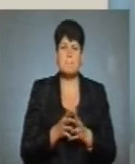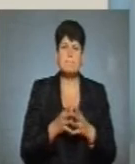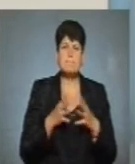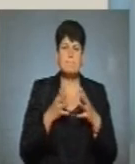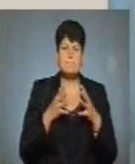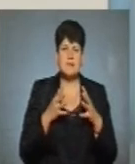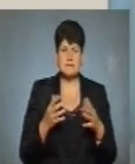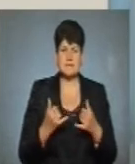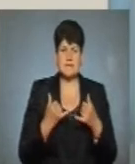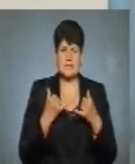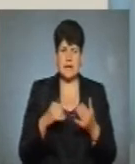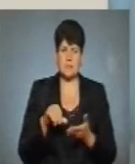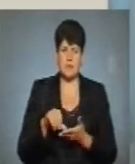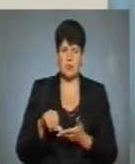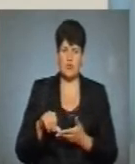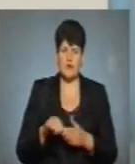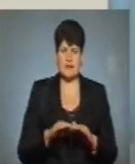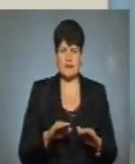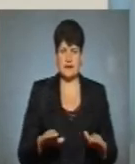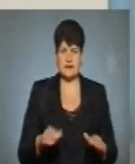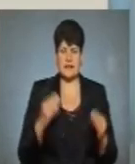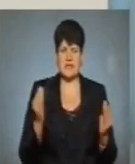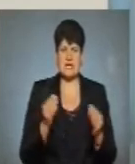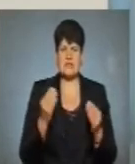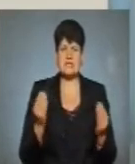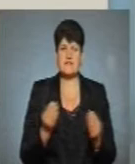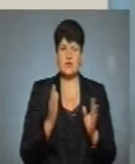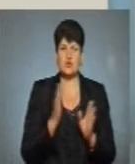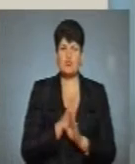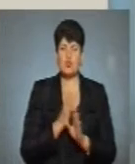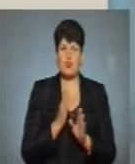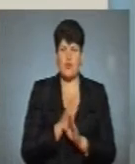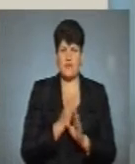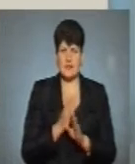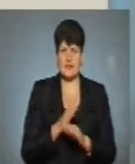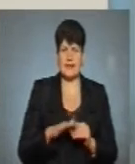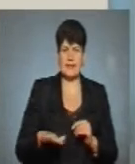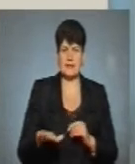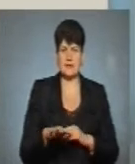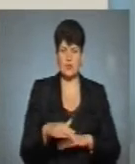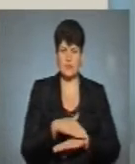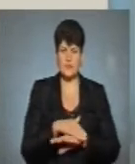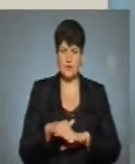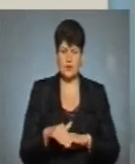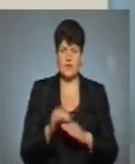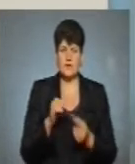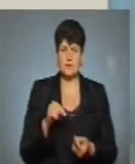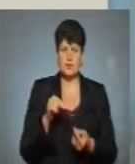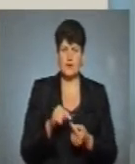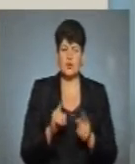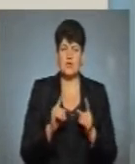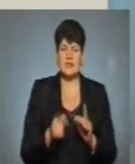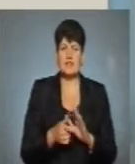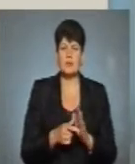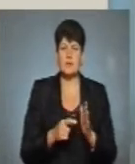максимальні для перебування дітей на свіжому повітрі, на вулиці, на території. І відповідно тільки в